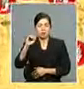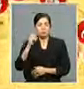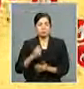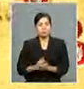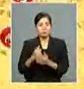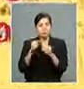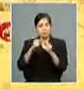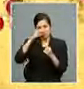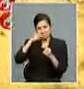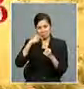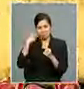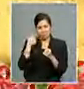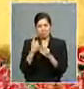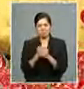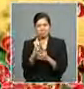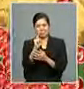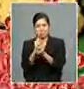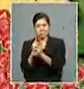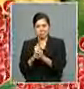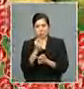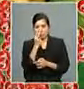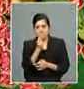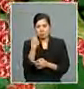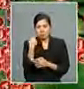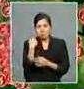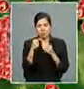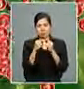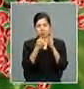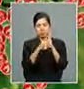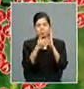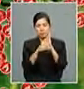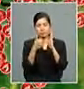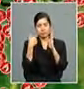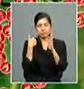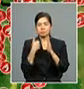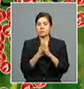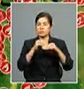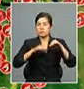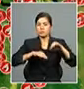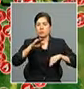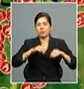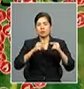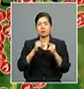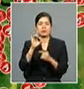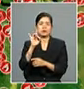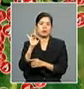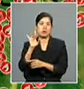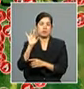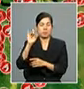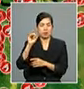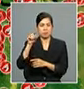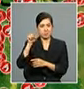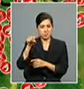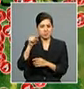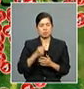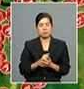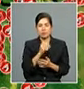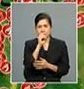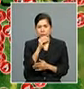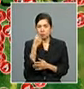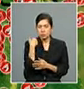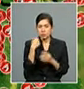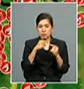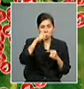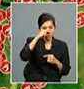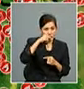ไทยก็ชัยย่อยตรวจพบการเผามากสุดในภาคอีสานนับฮอตสปอตทั่วไทยได้ประมาณ180จุดครับข้อมูลนี้บอกว่าฤดูการเผาทั้งในไทย